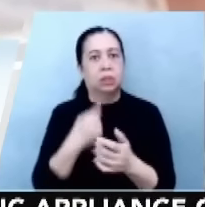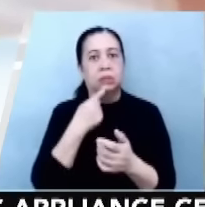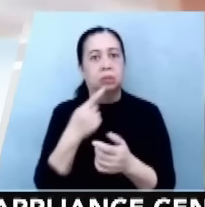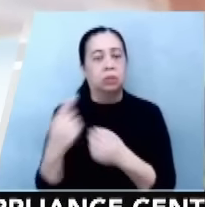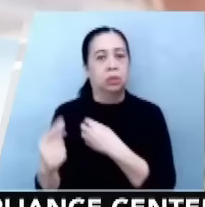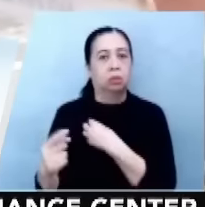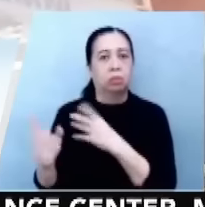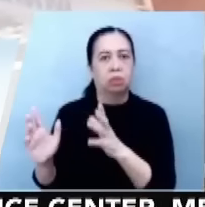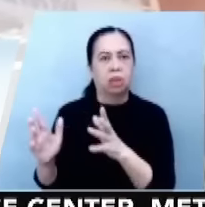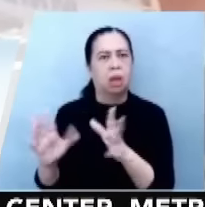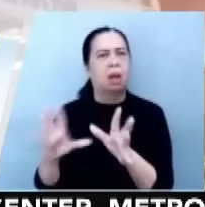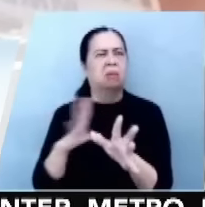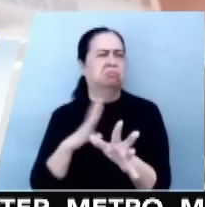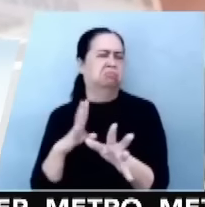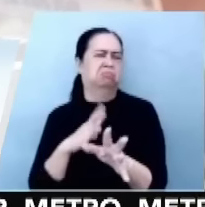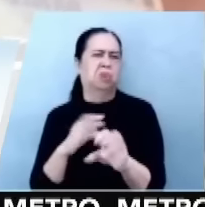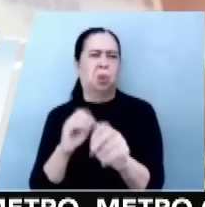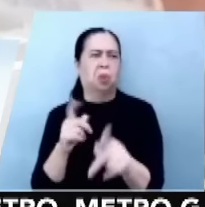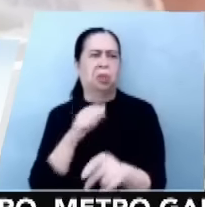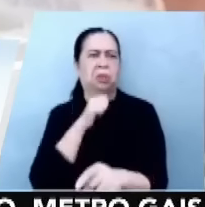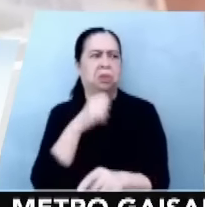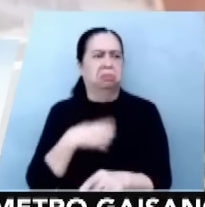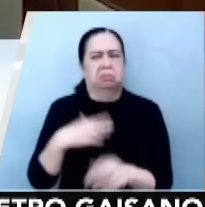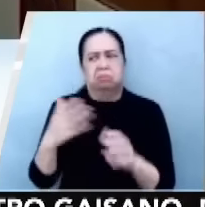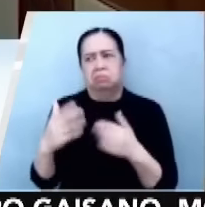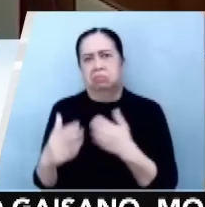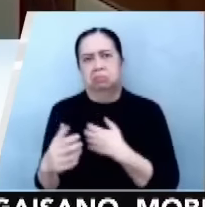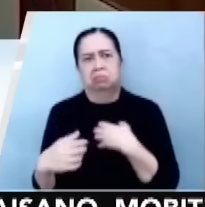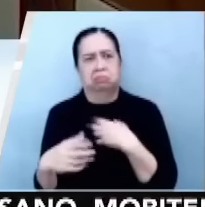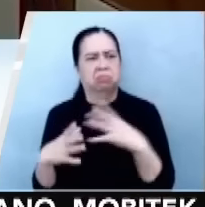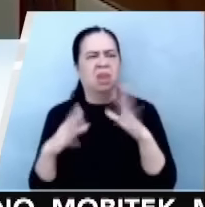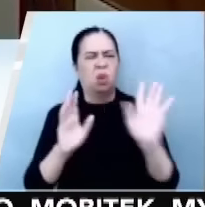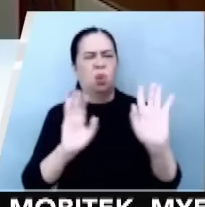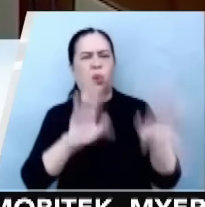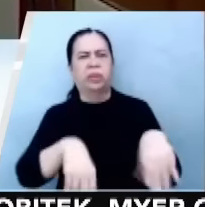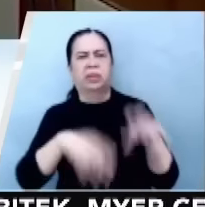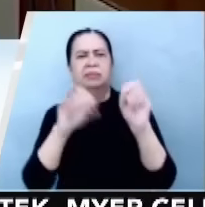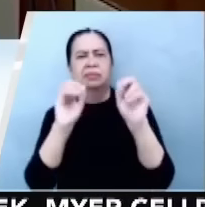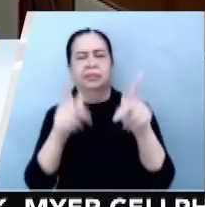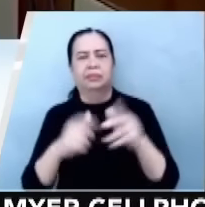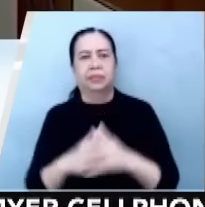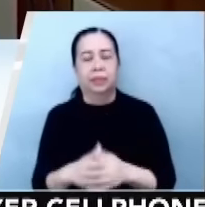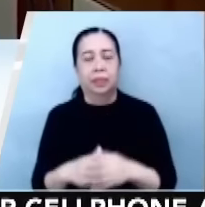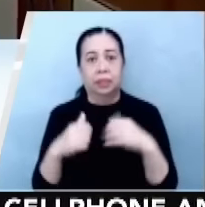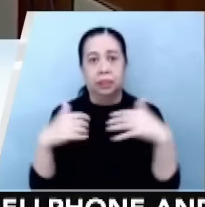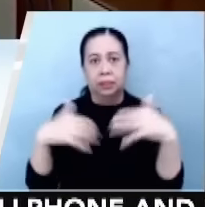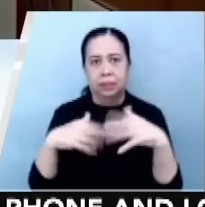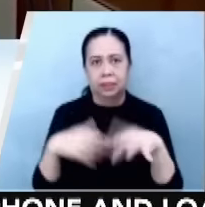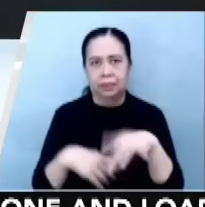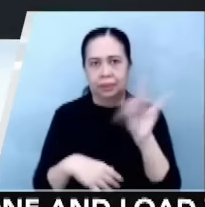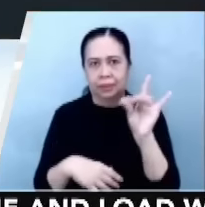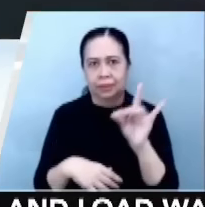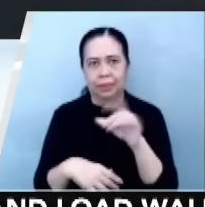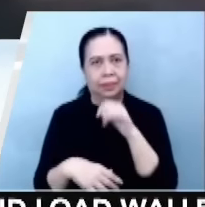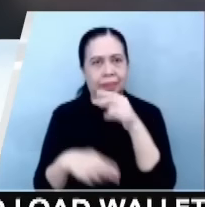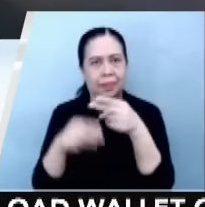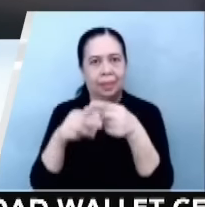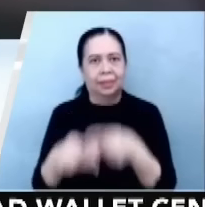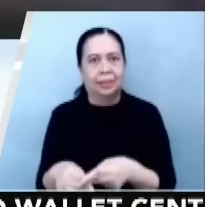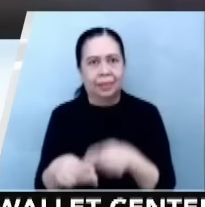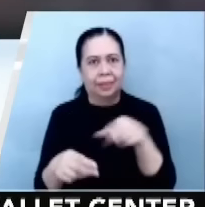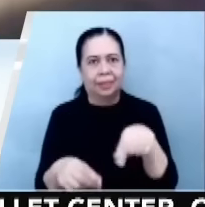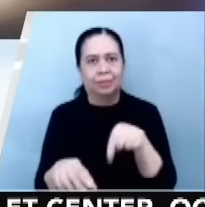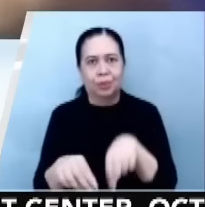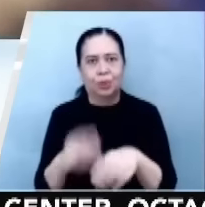wala, hindi naman pala nagre-resist, so parang kaya nyo na yan. Sa pagdinig na bistong hindi nakapangalan sa nasangkot na driver ang